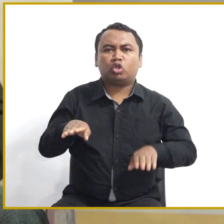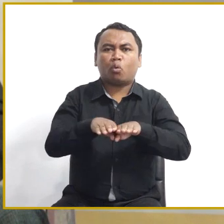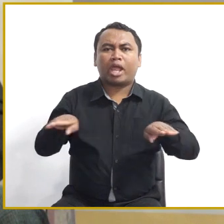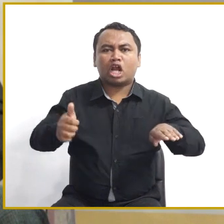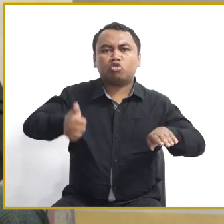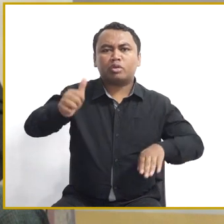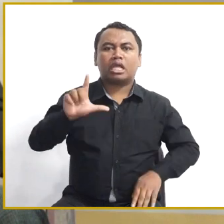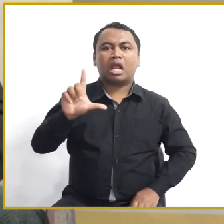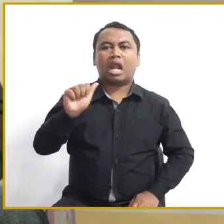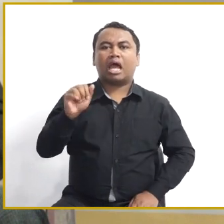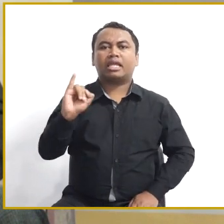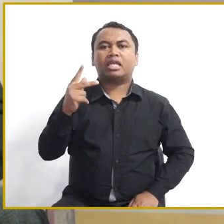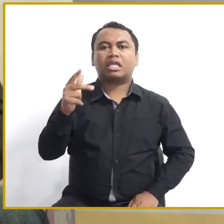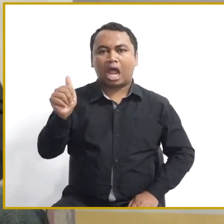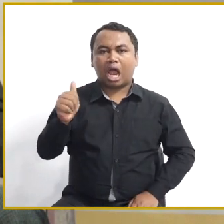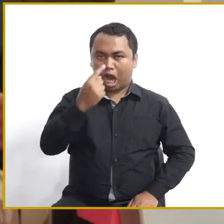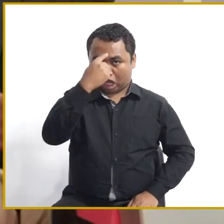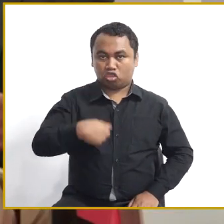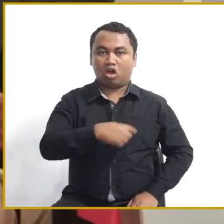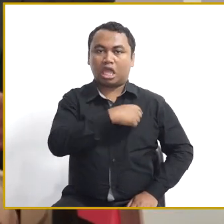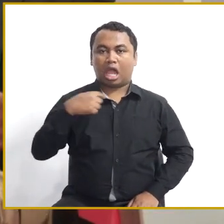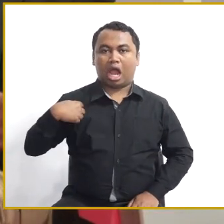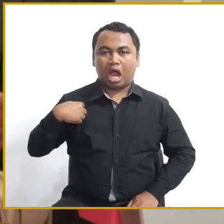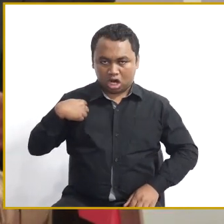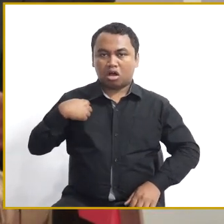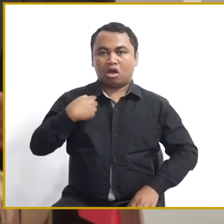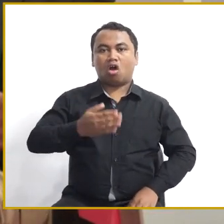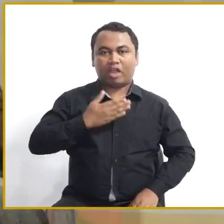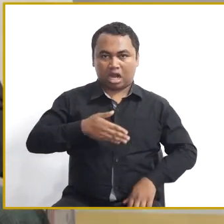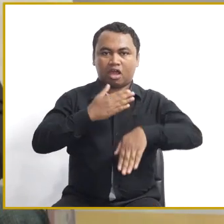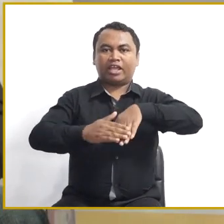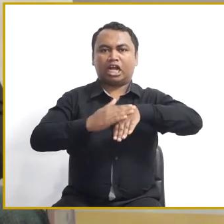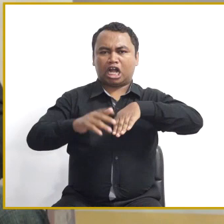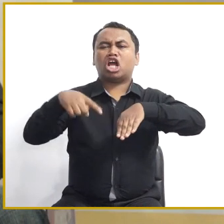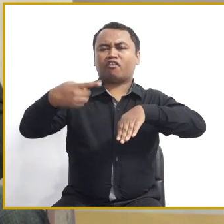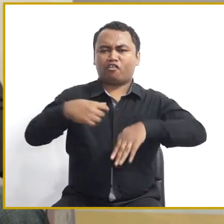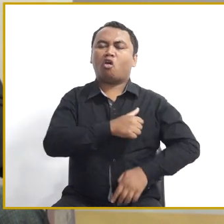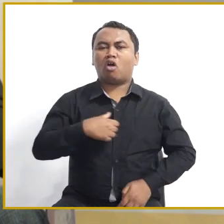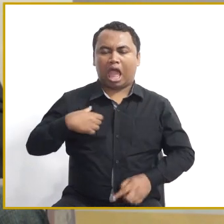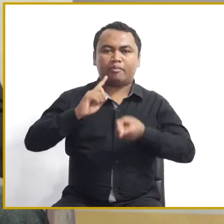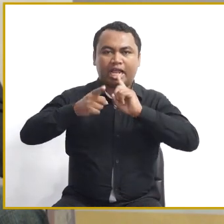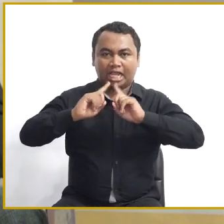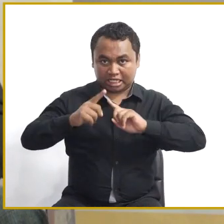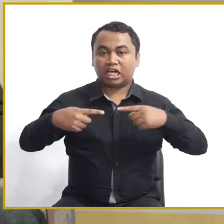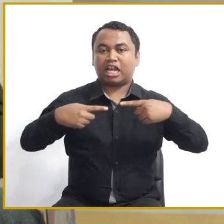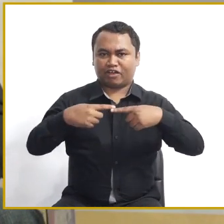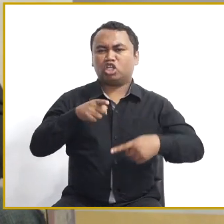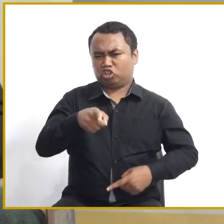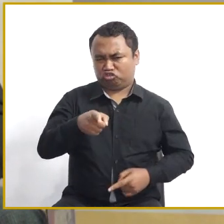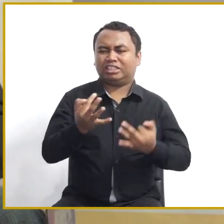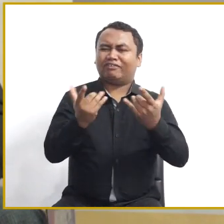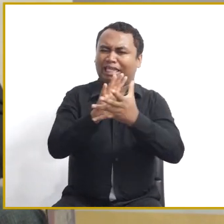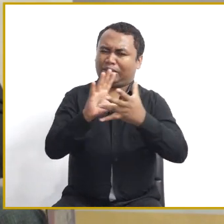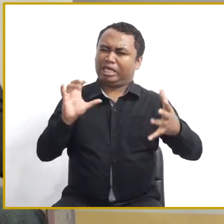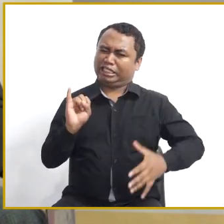laika katolika eo anatin'ny fiainam-pirenena. Mbola iverenantsika moa izay fa anisan'ny zava-dehibe teo